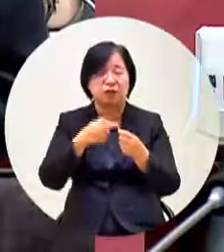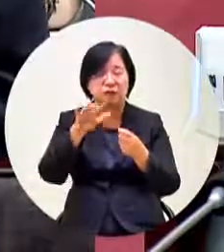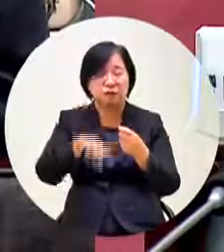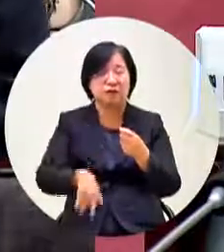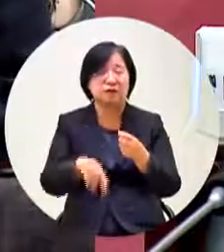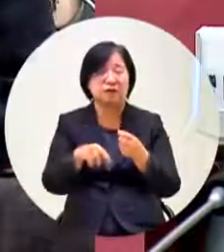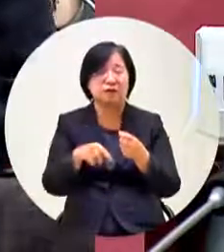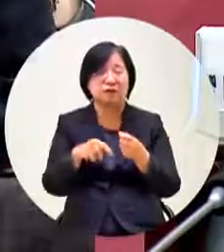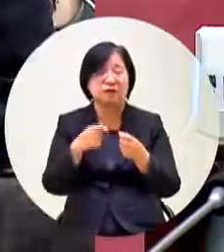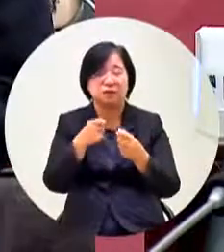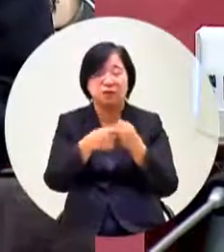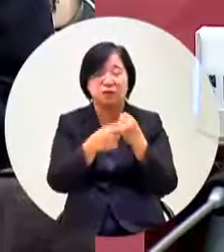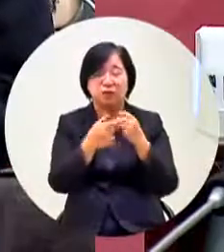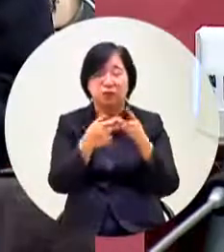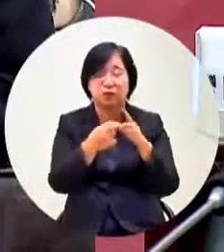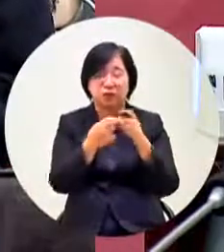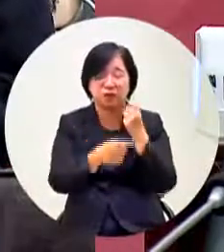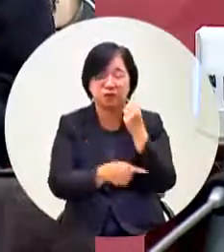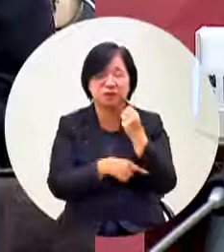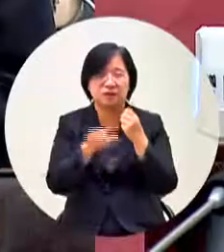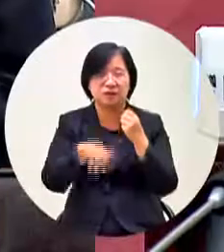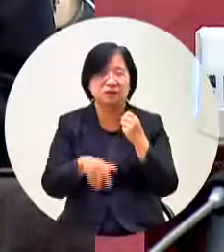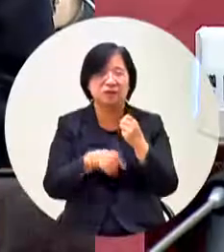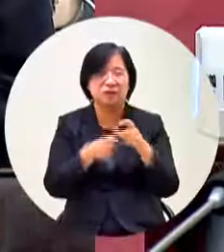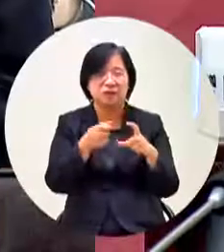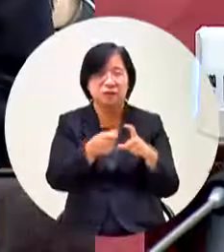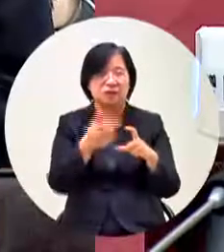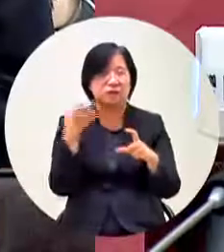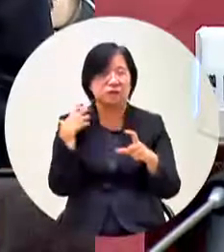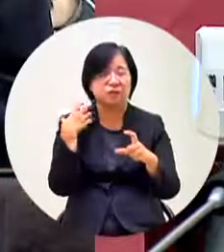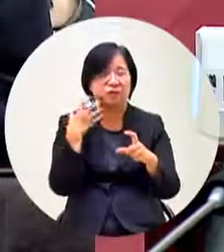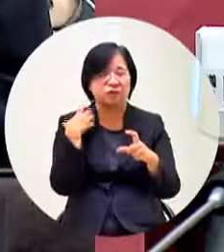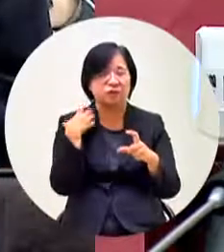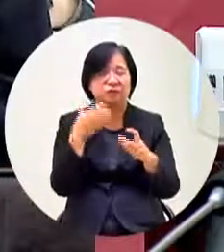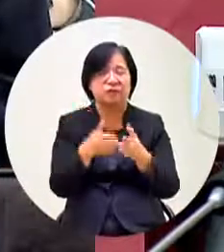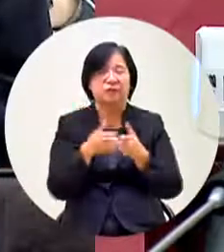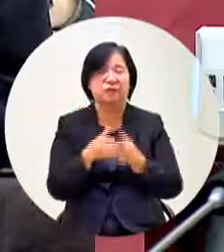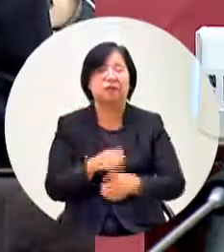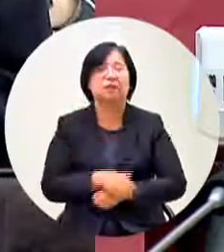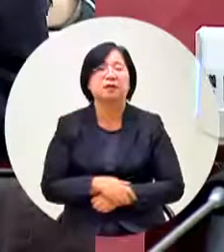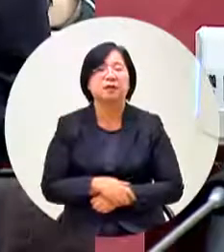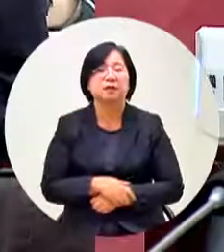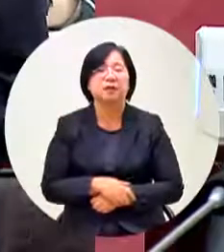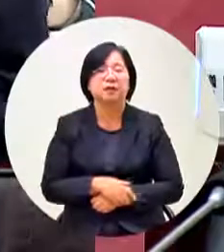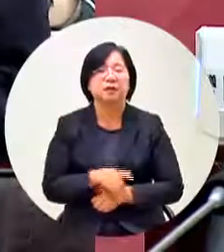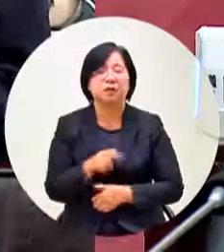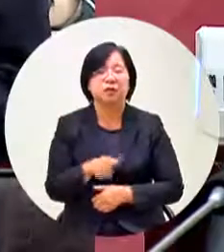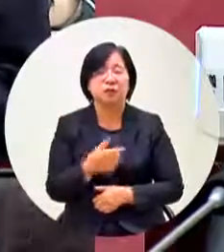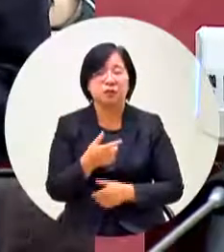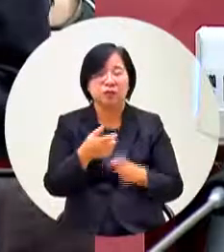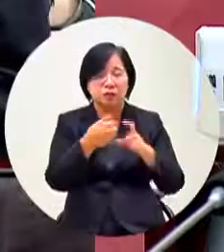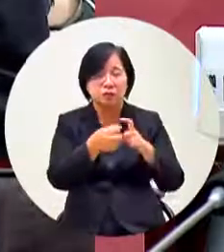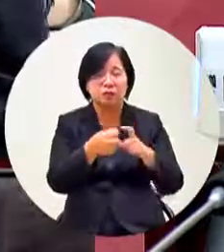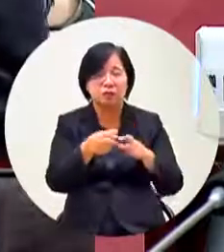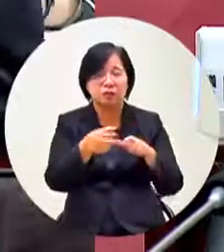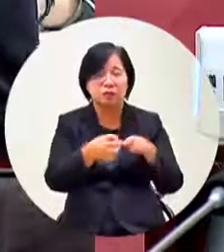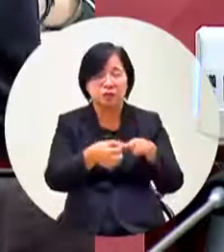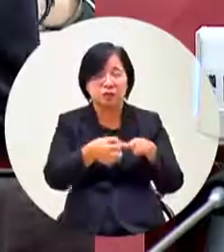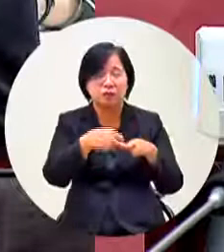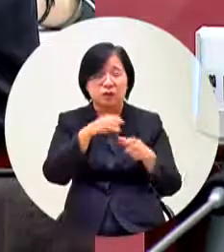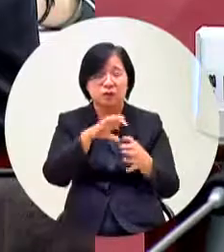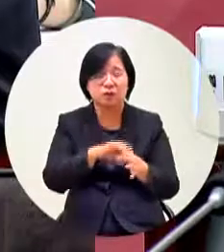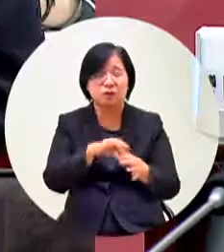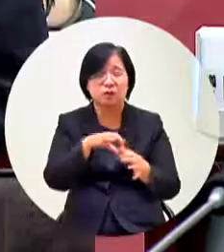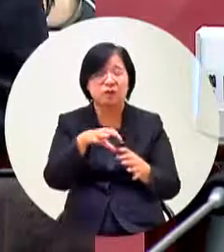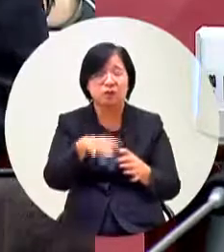设道路，那当然就是区公所，区公所叫责无旁贷。那区公所的经费不足，他就可以报民